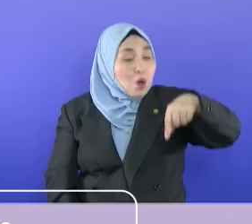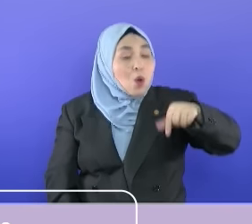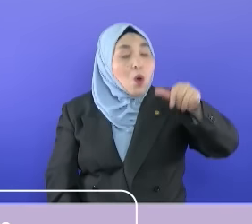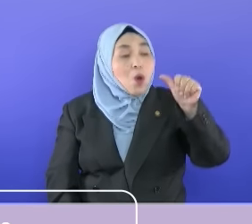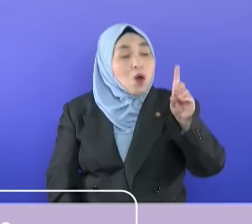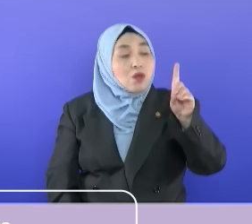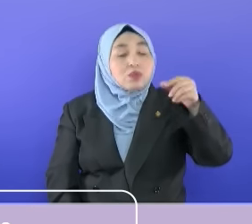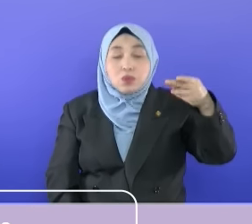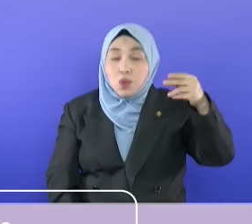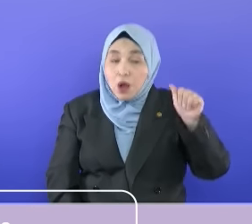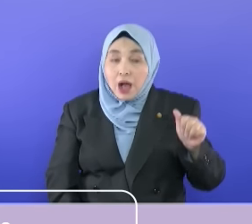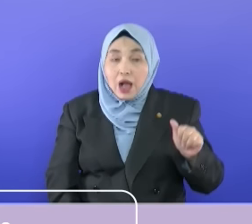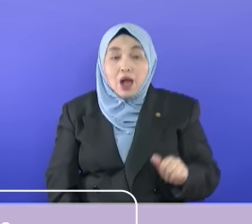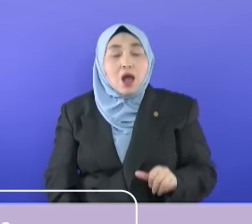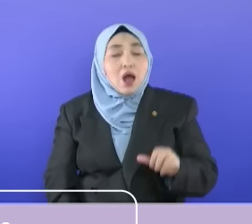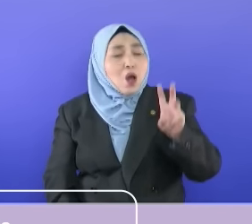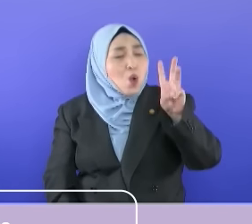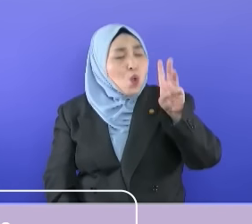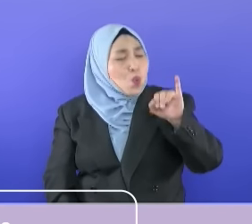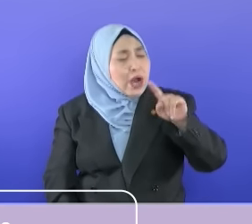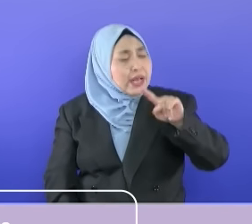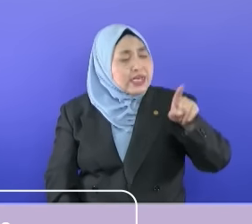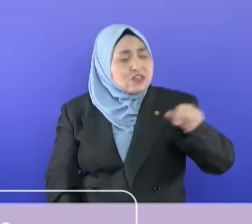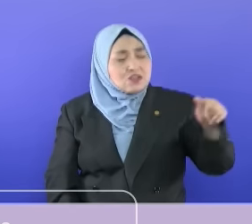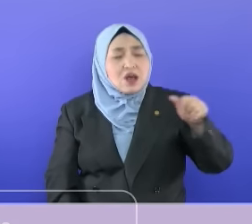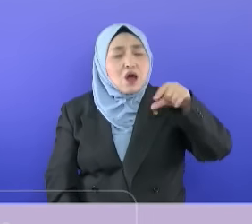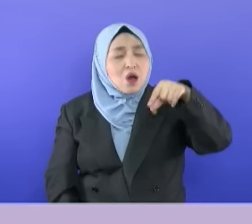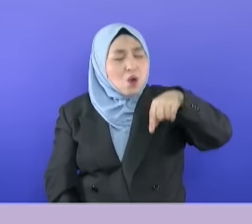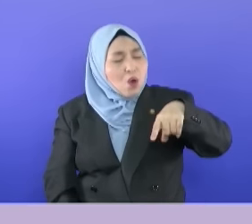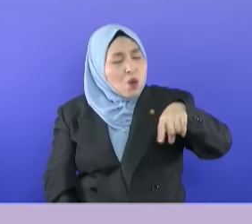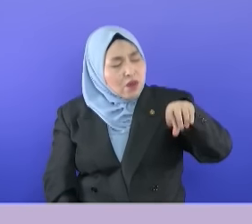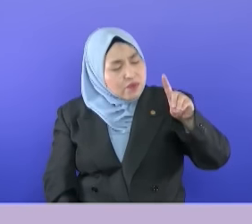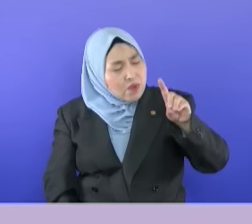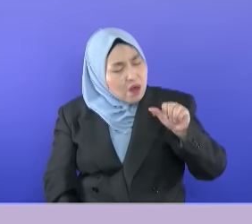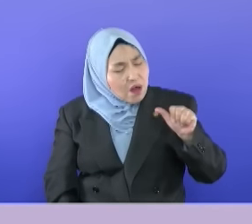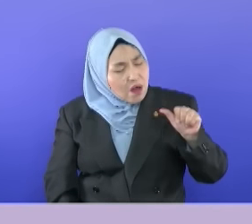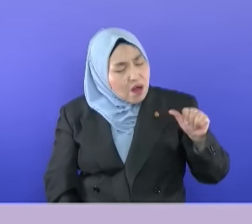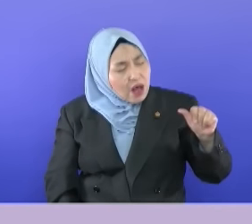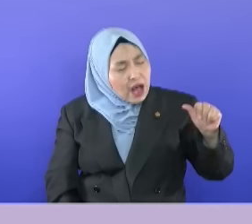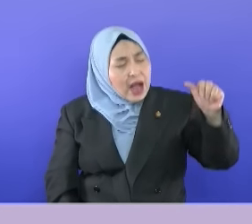Qada wa idzaaq 12